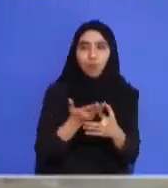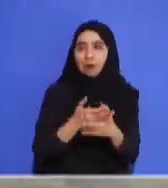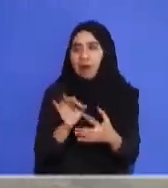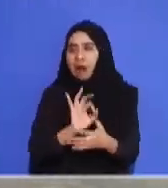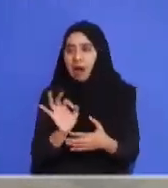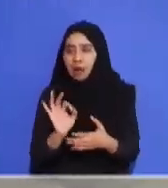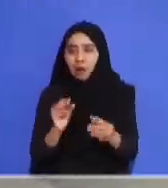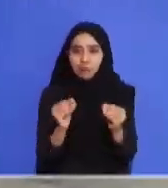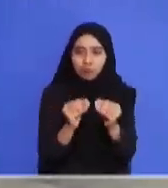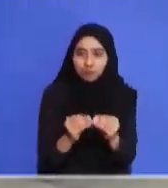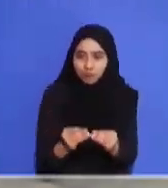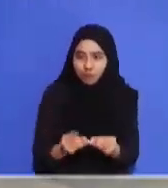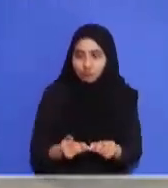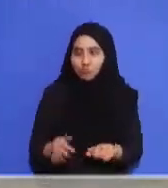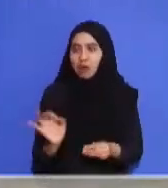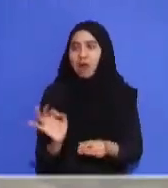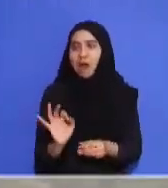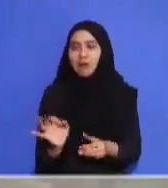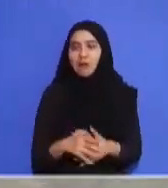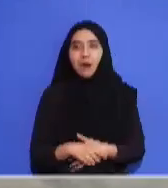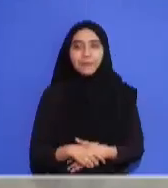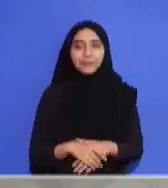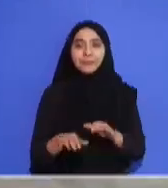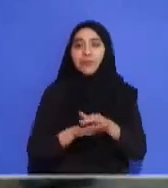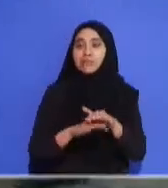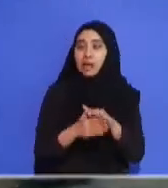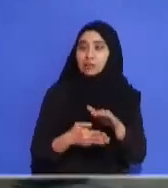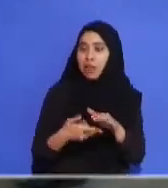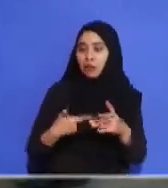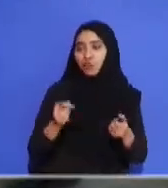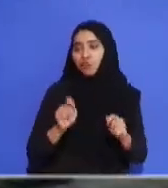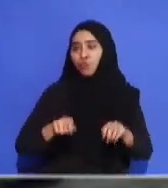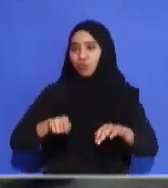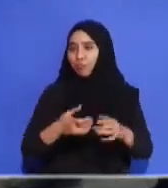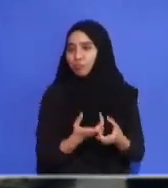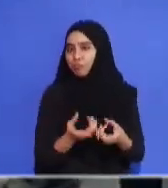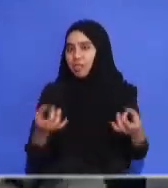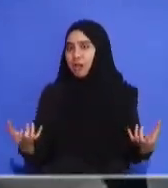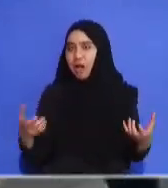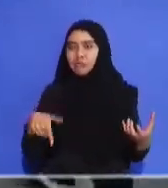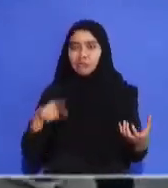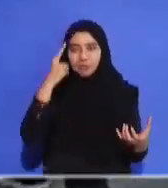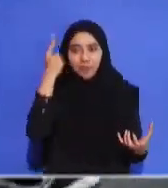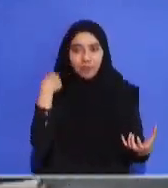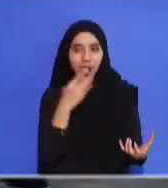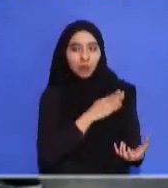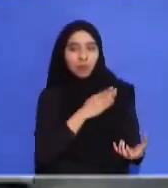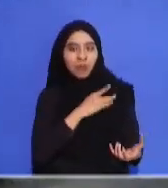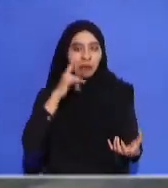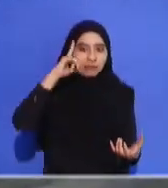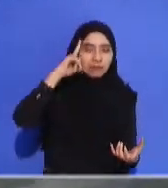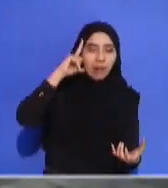homologasi produk hukum ini memiliki dasar yang berbeda Ed menekkan bahwa peman tidak boleh menggunakan alasan